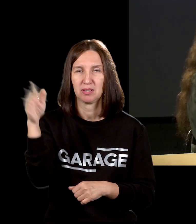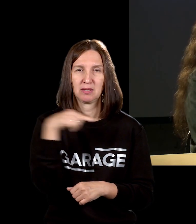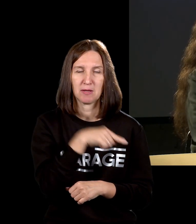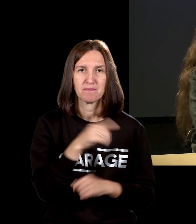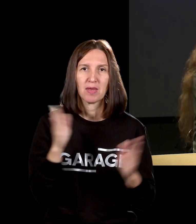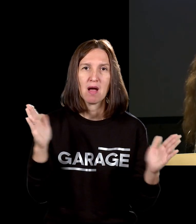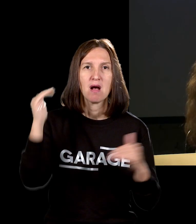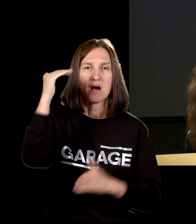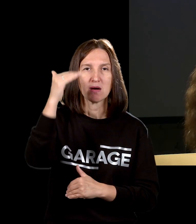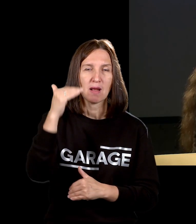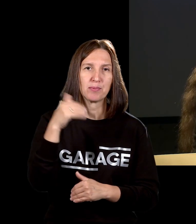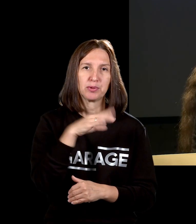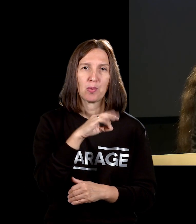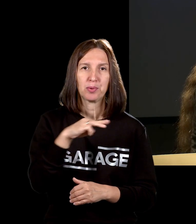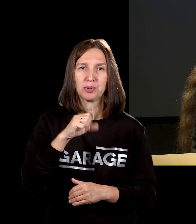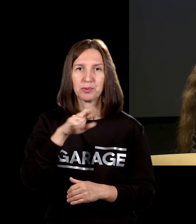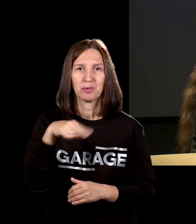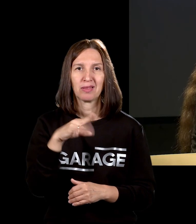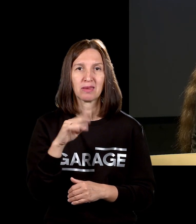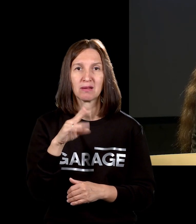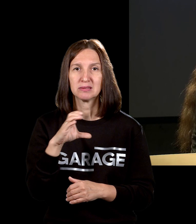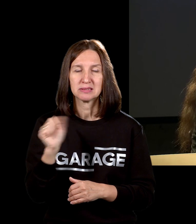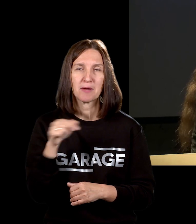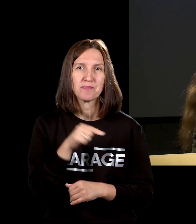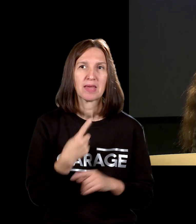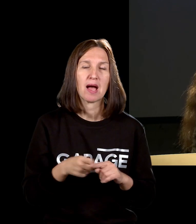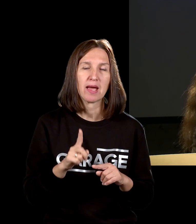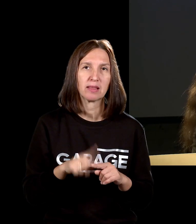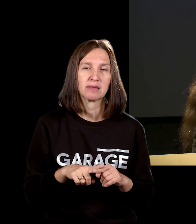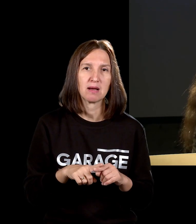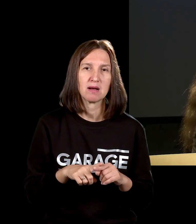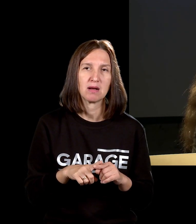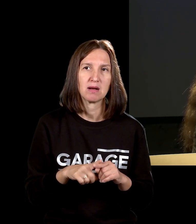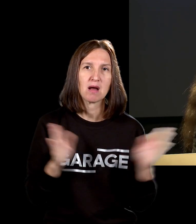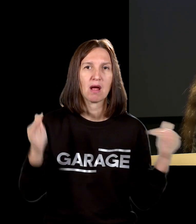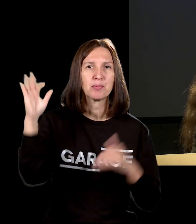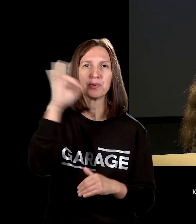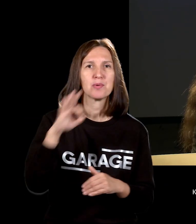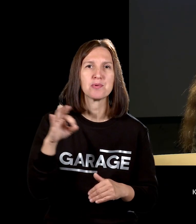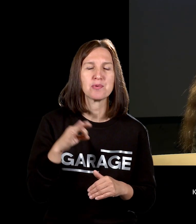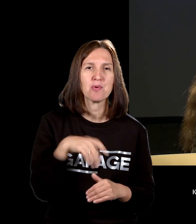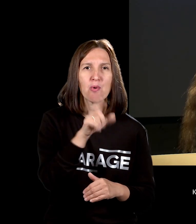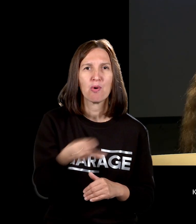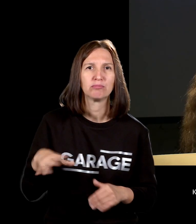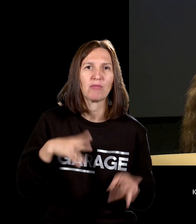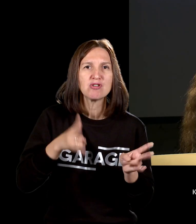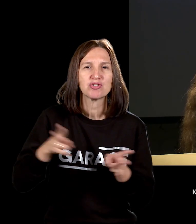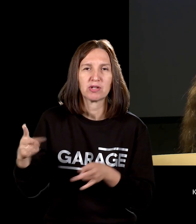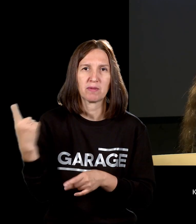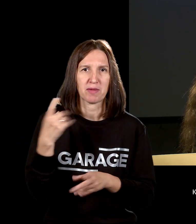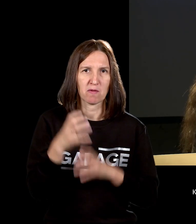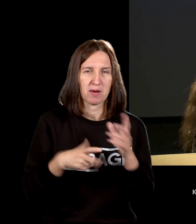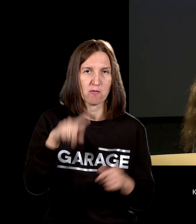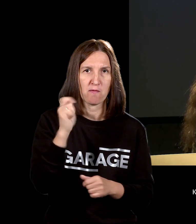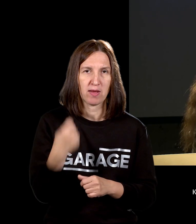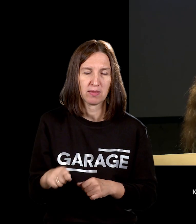работ Отто Дикса, это работа, которые представляют жертв этой самой Первой мировой войны. Первой мировой войны, которая в